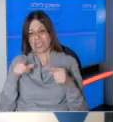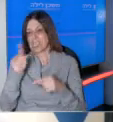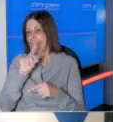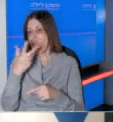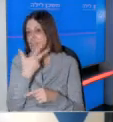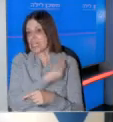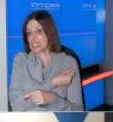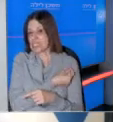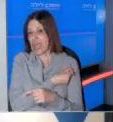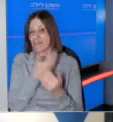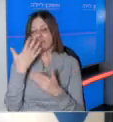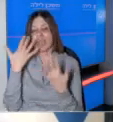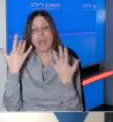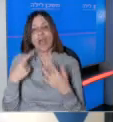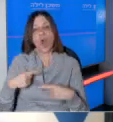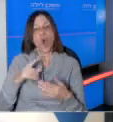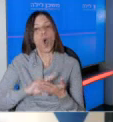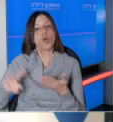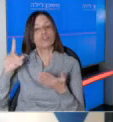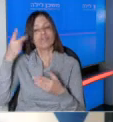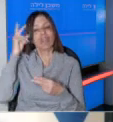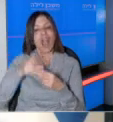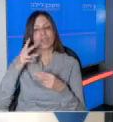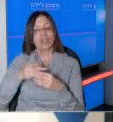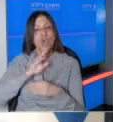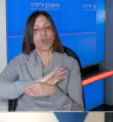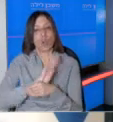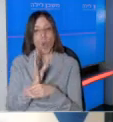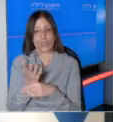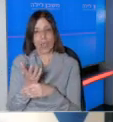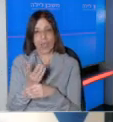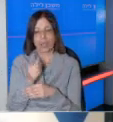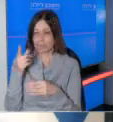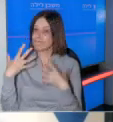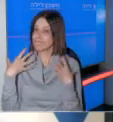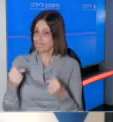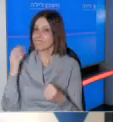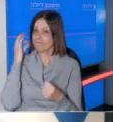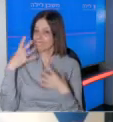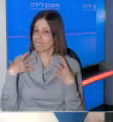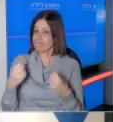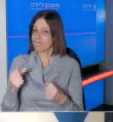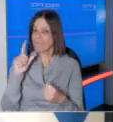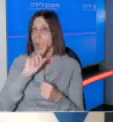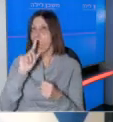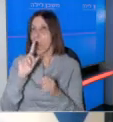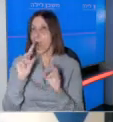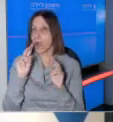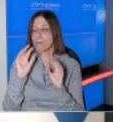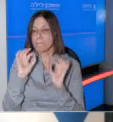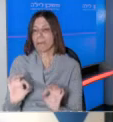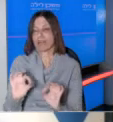התחסנה, ולפני מספר חודשים היא חלתה בקורונה. היא החלימה, אבל לא ממש